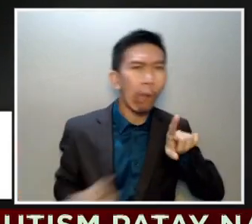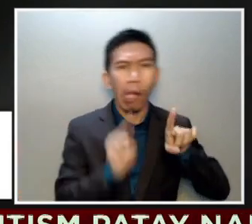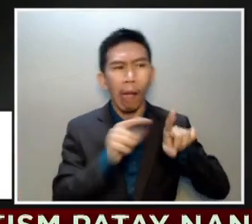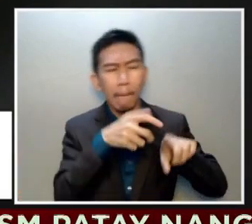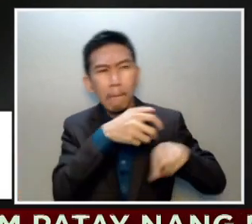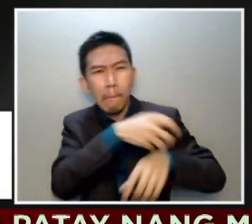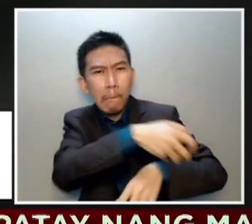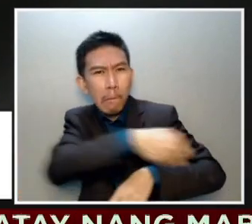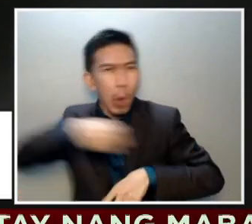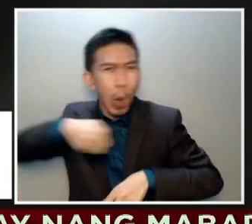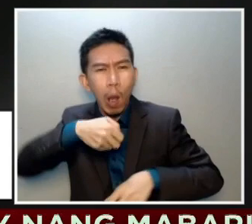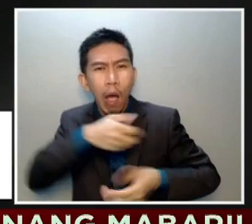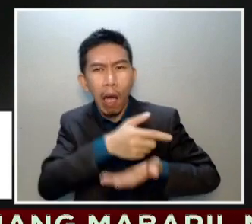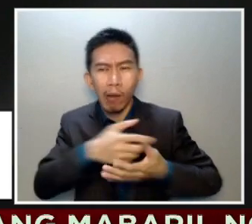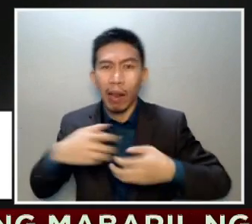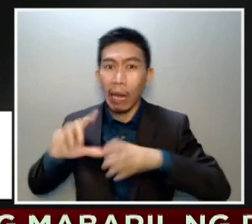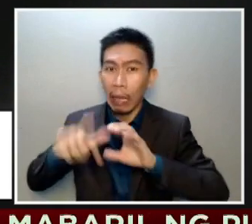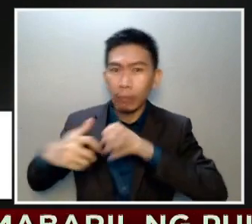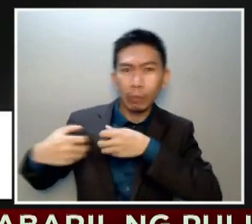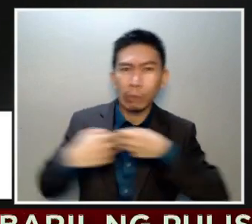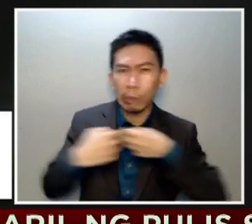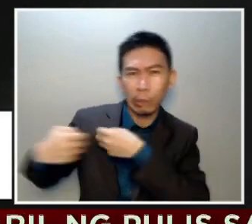Sa point na nagagawan, doon pumutok.